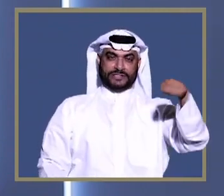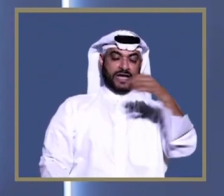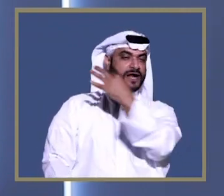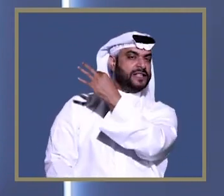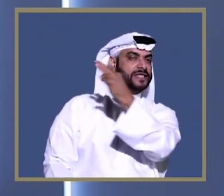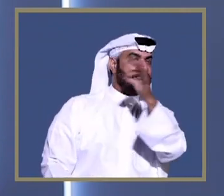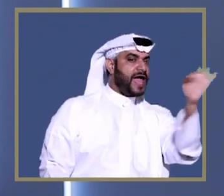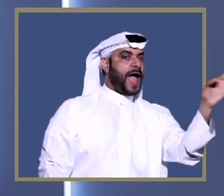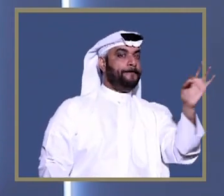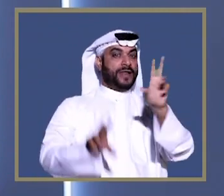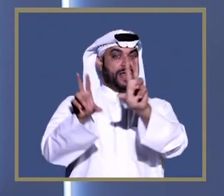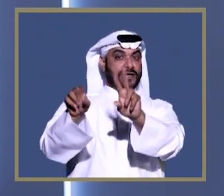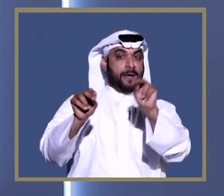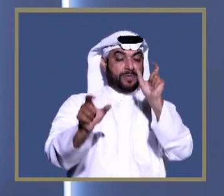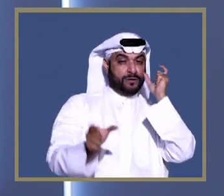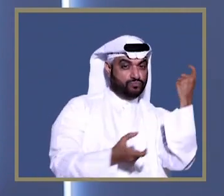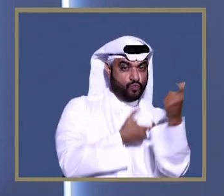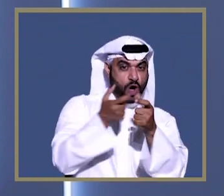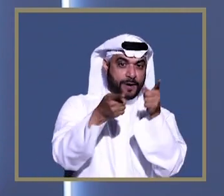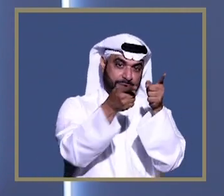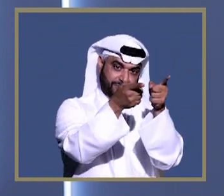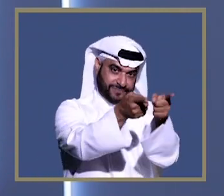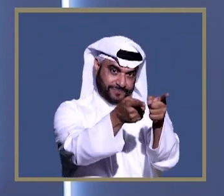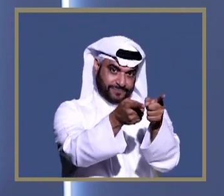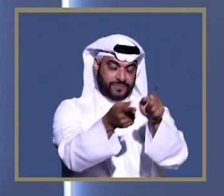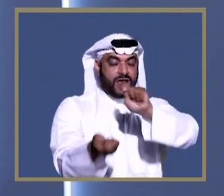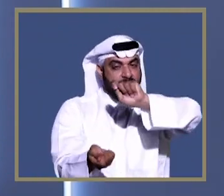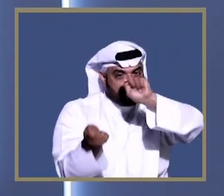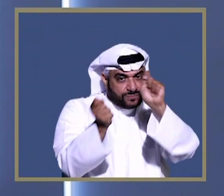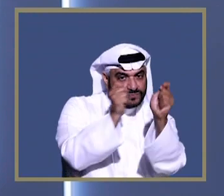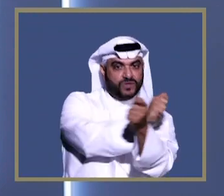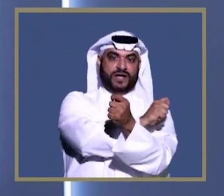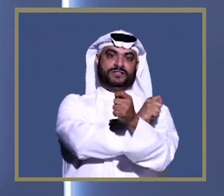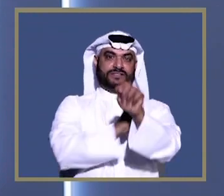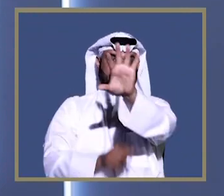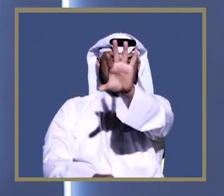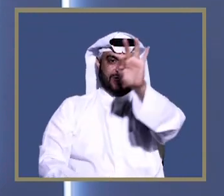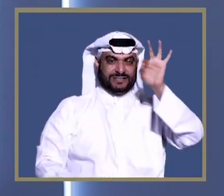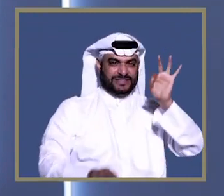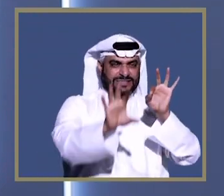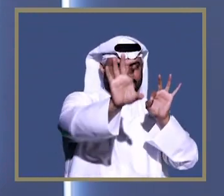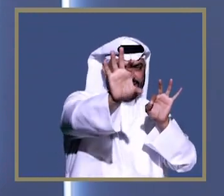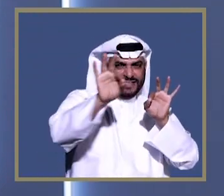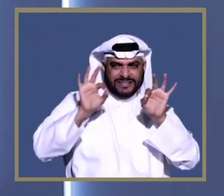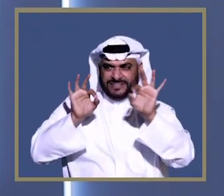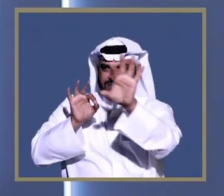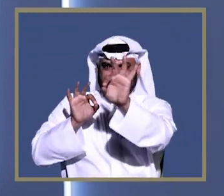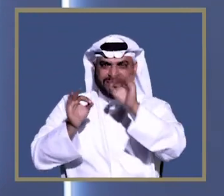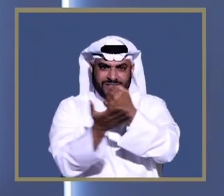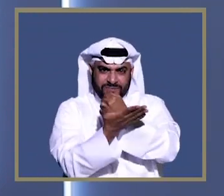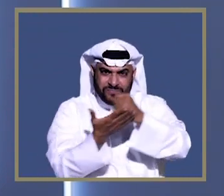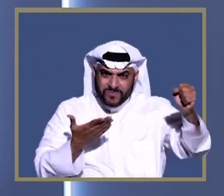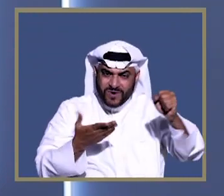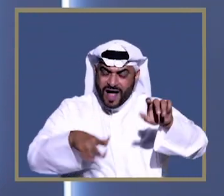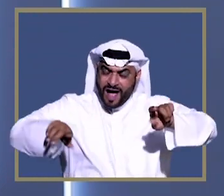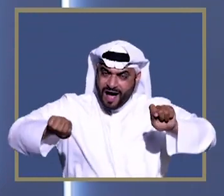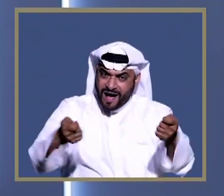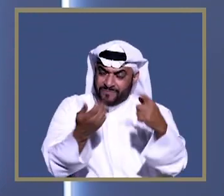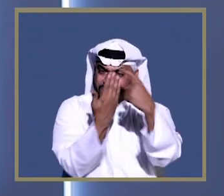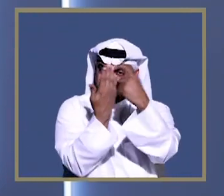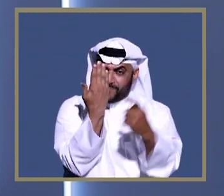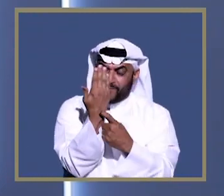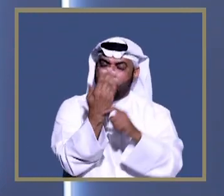وطالت حتى الأجهزة الرقابية فيها. تغيير شخص أو شخصين لا يعني انتهاء المعركة